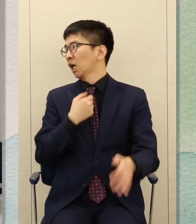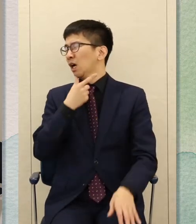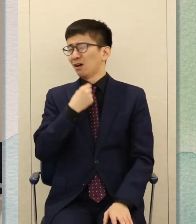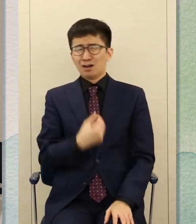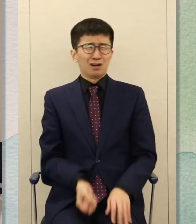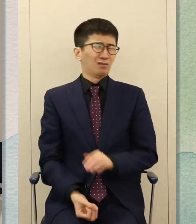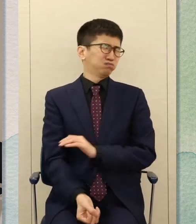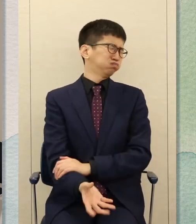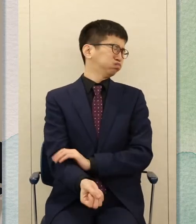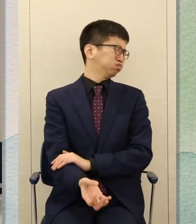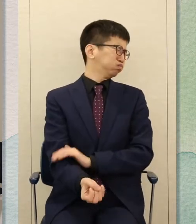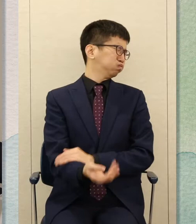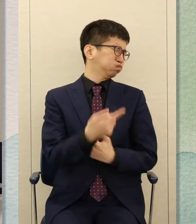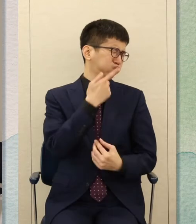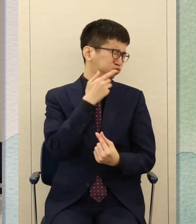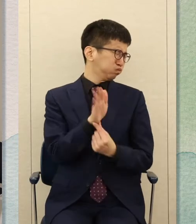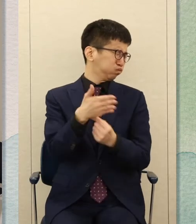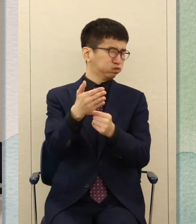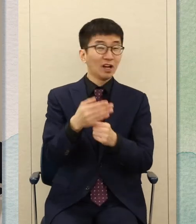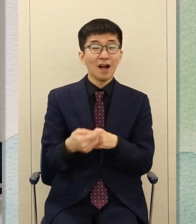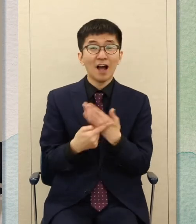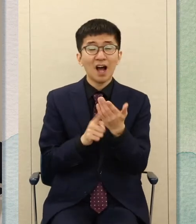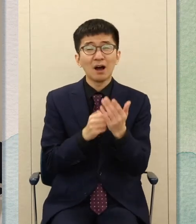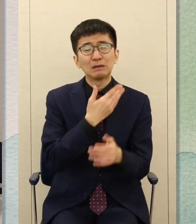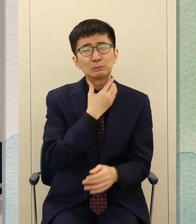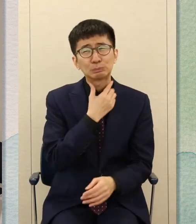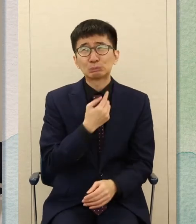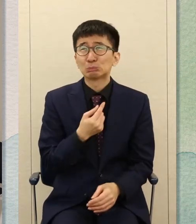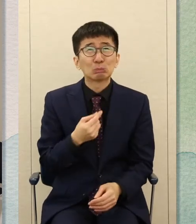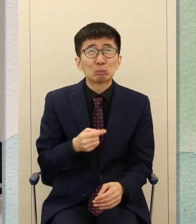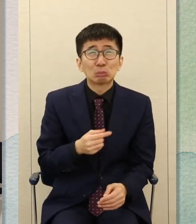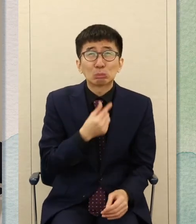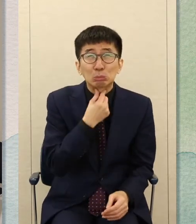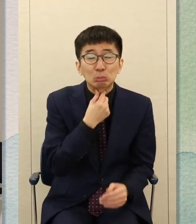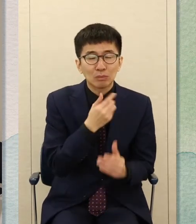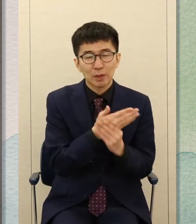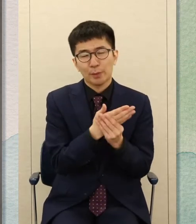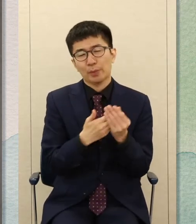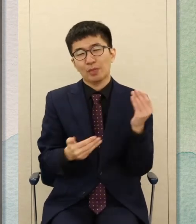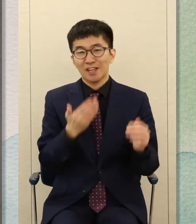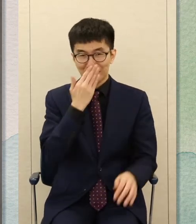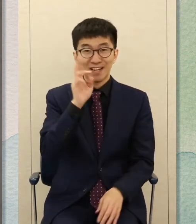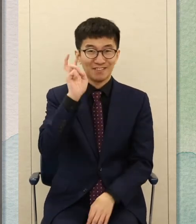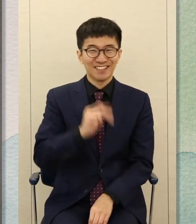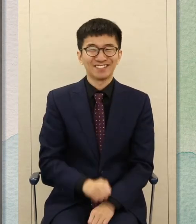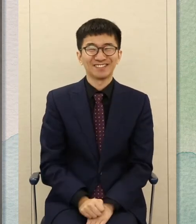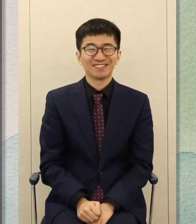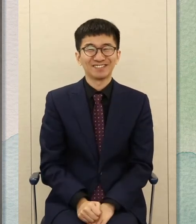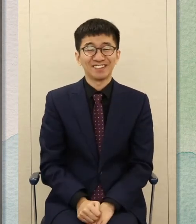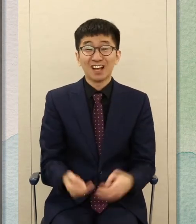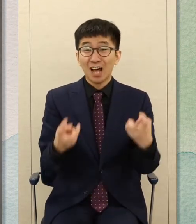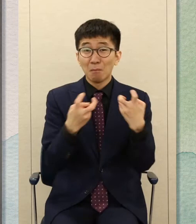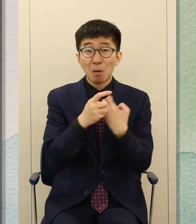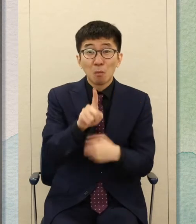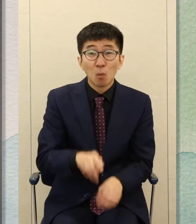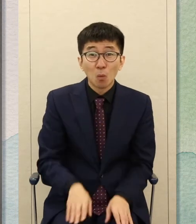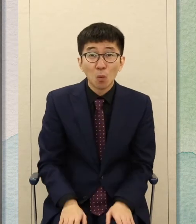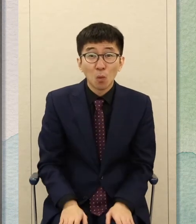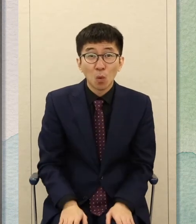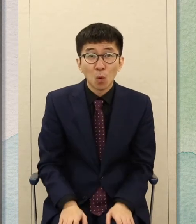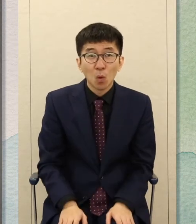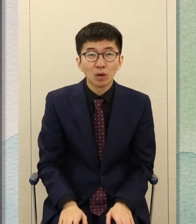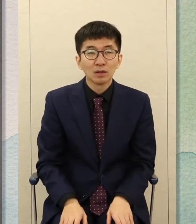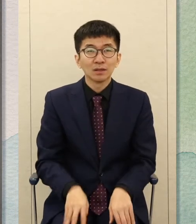뭐 저런 얘기 계속 내가 들어주고 있어야 되나 이런 생각이 들잖아요. 예, 방법이 있어요. 예, 방법이 뭐냐? 예,